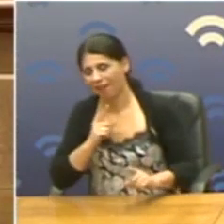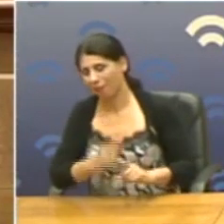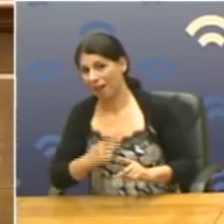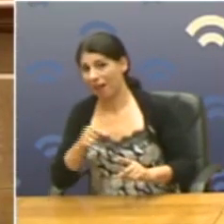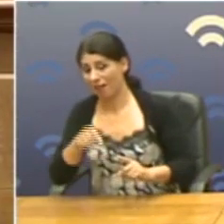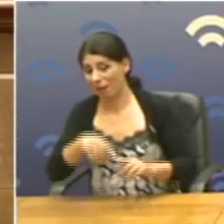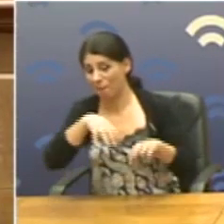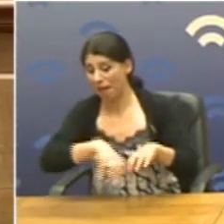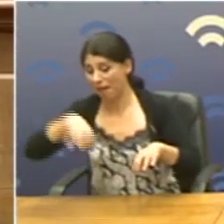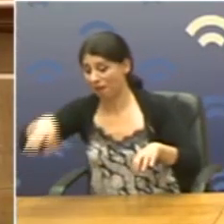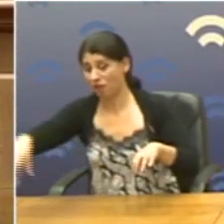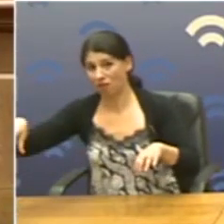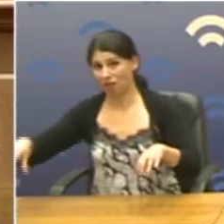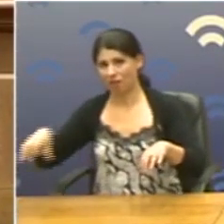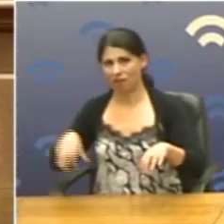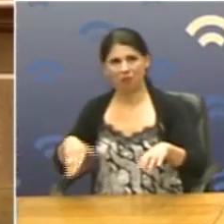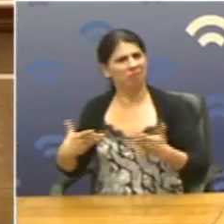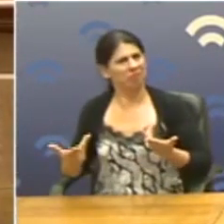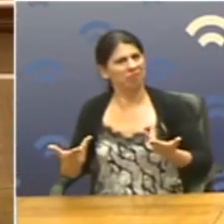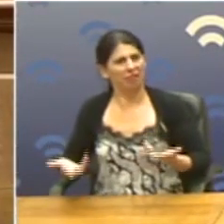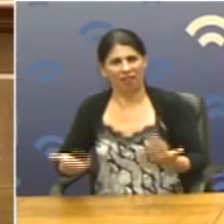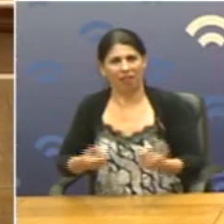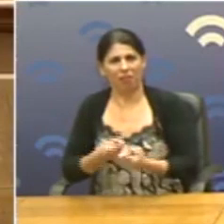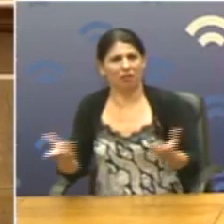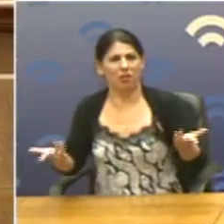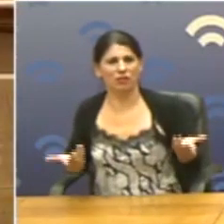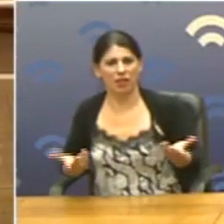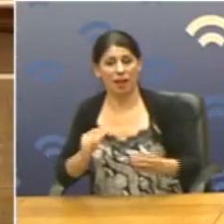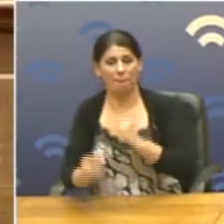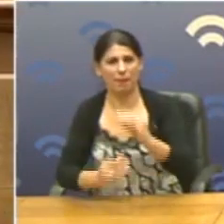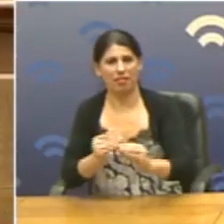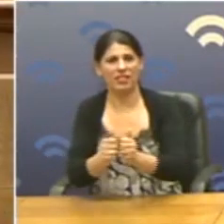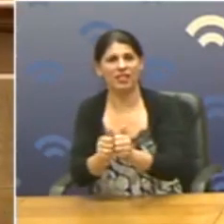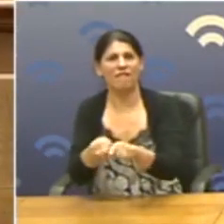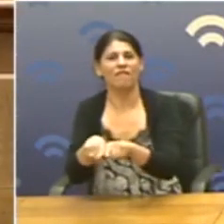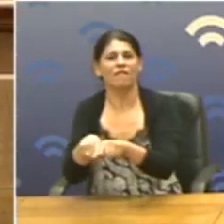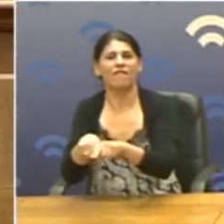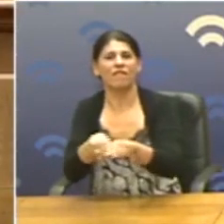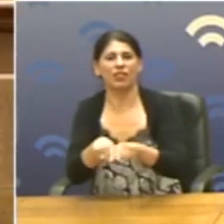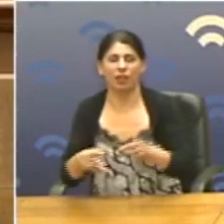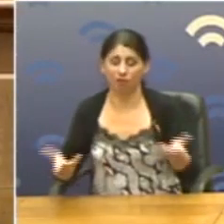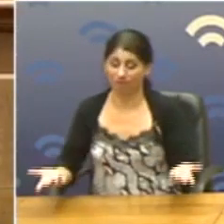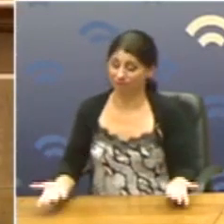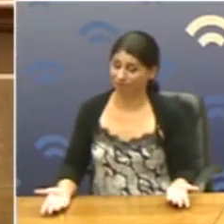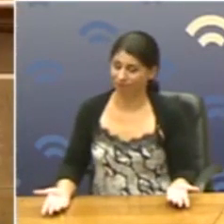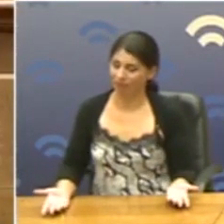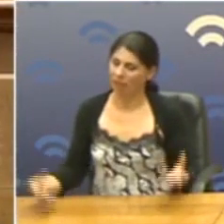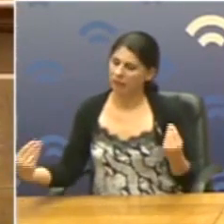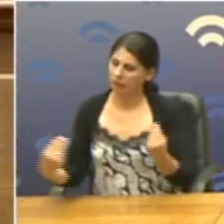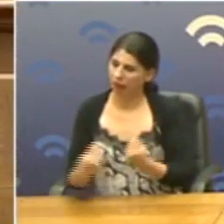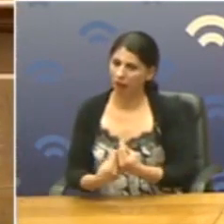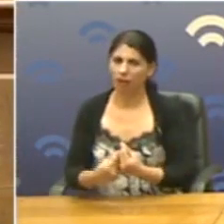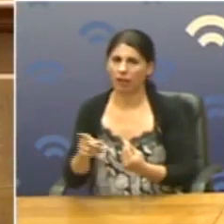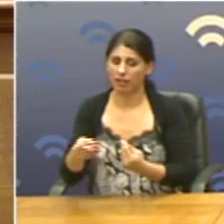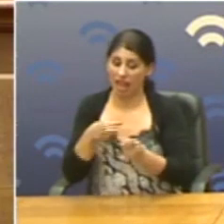οι περιοχές δεν προσφέρονται για τις επενδύσεις των φίλων σας. Οπότε σας βολεύει να σπρώχνετε